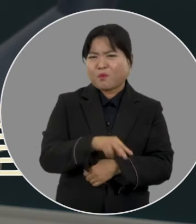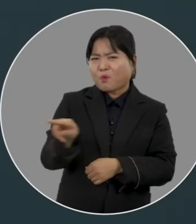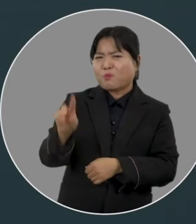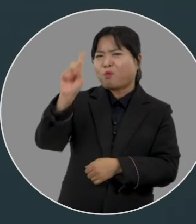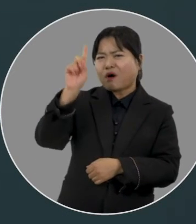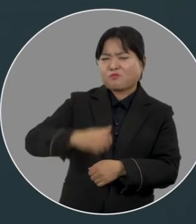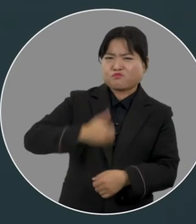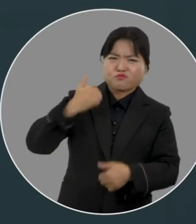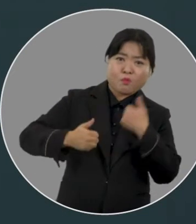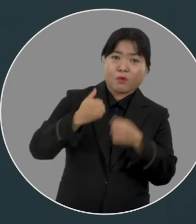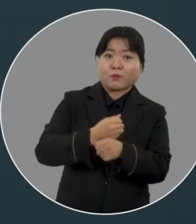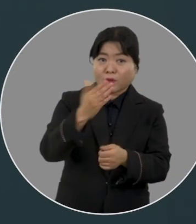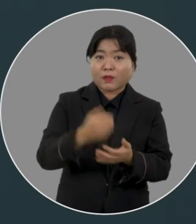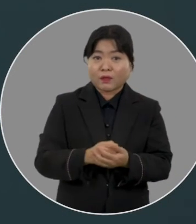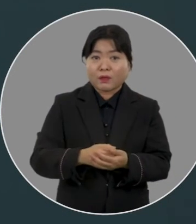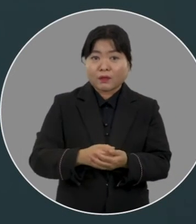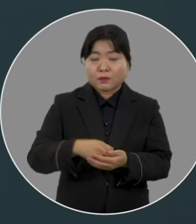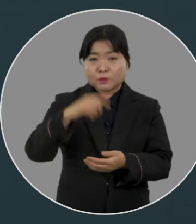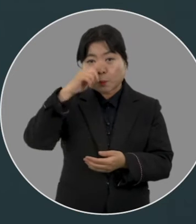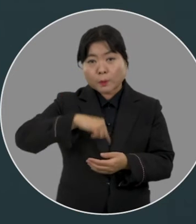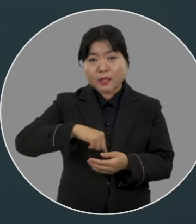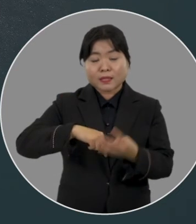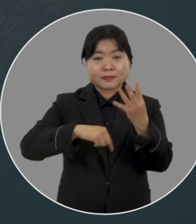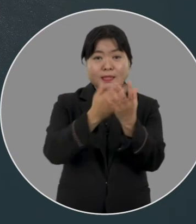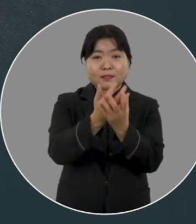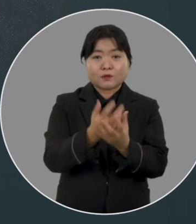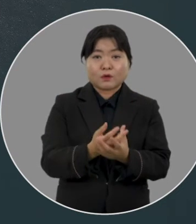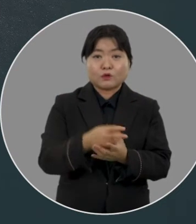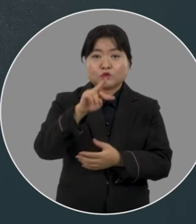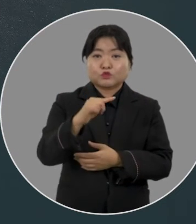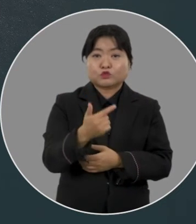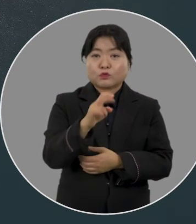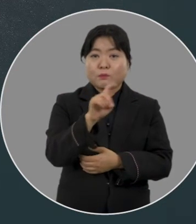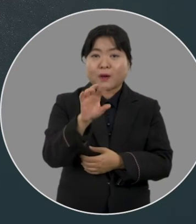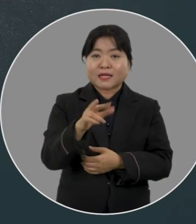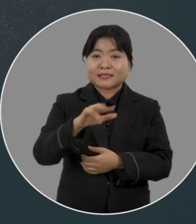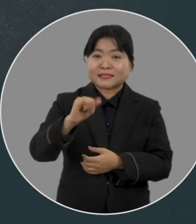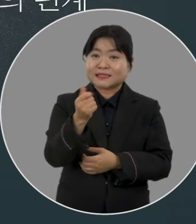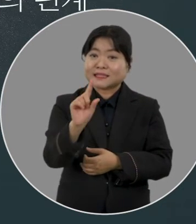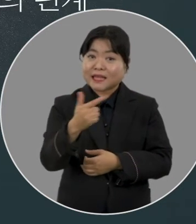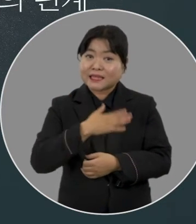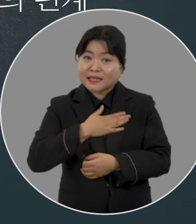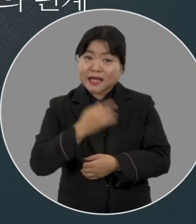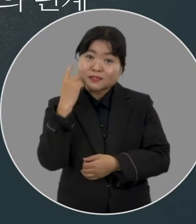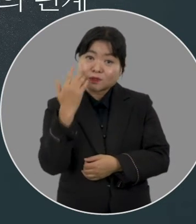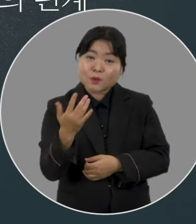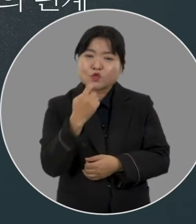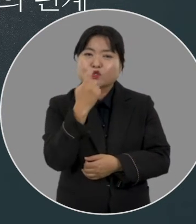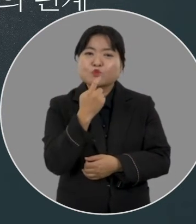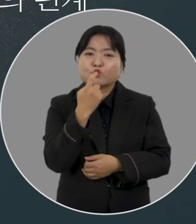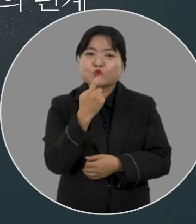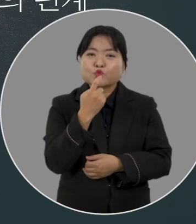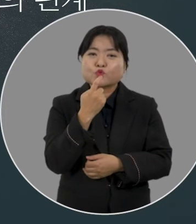왜냐하면 우리 동양의 사자성어 가운데 순망치안이라고 아시지요. 이걸 이제